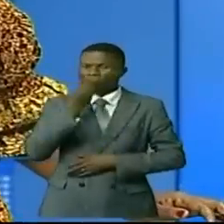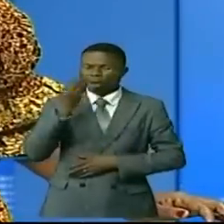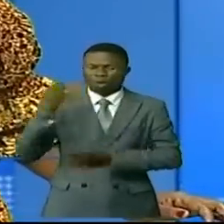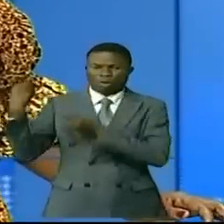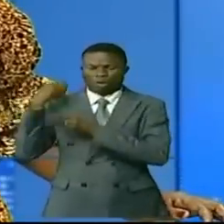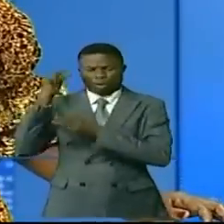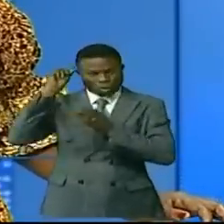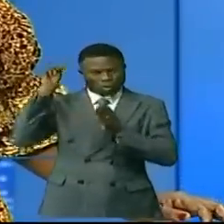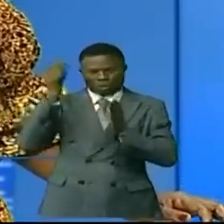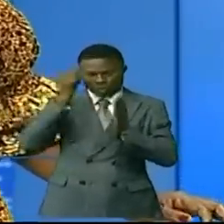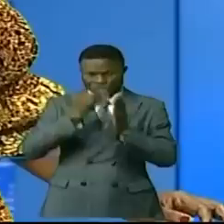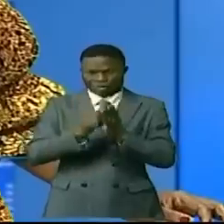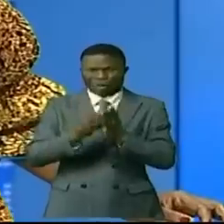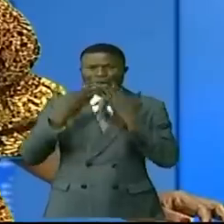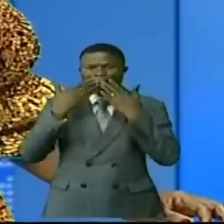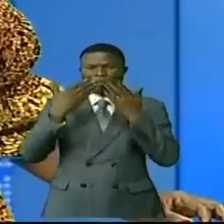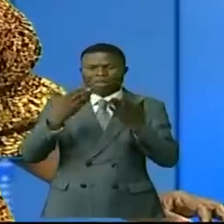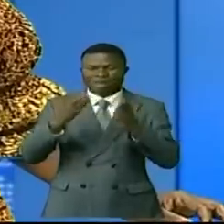tous dans ces 19h.